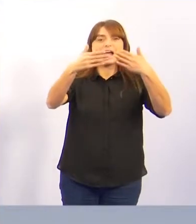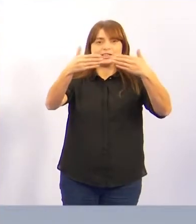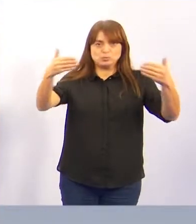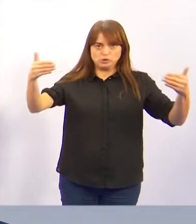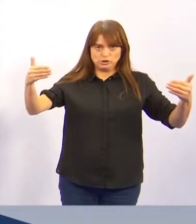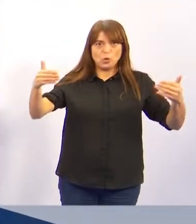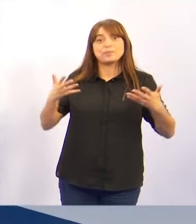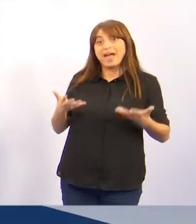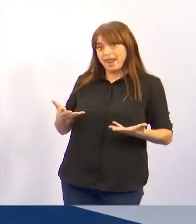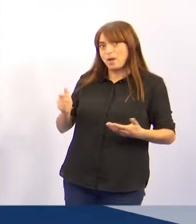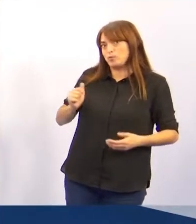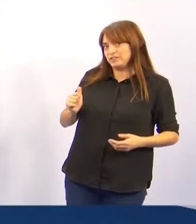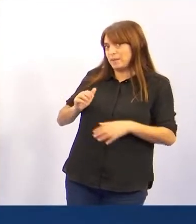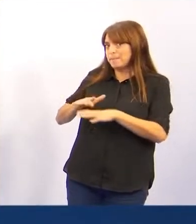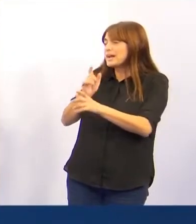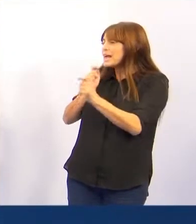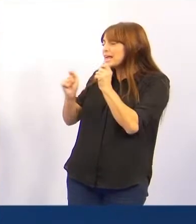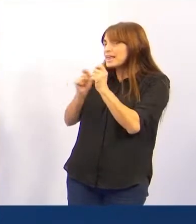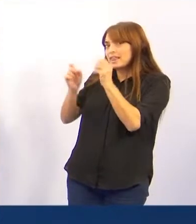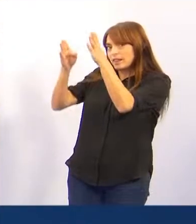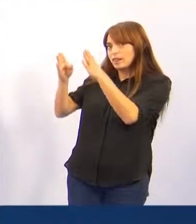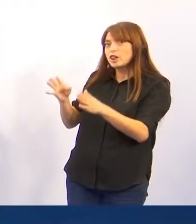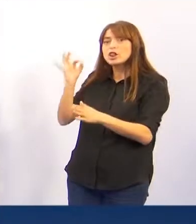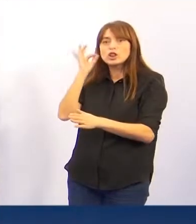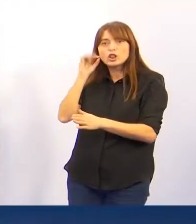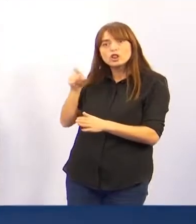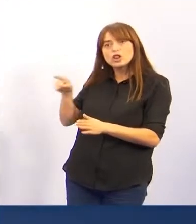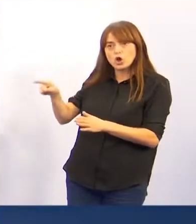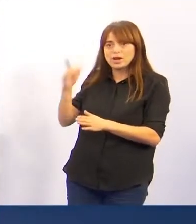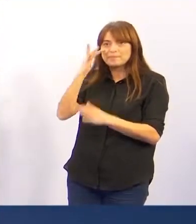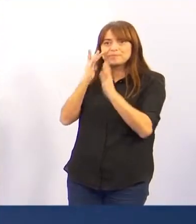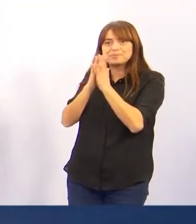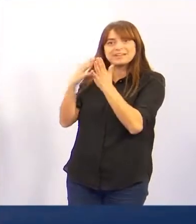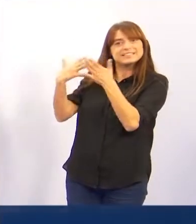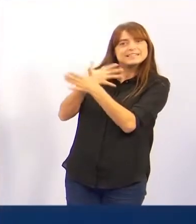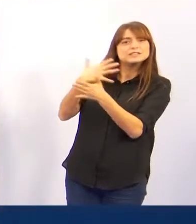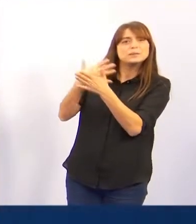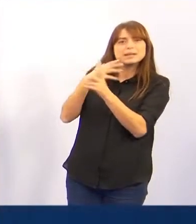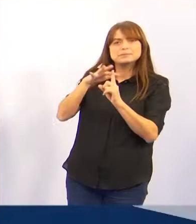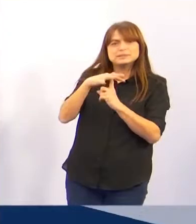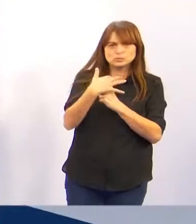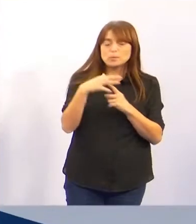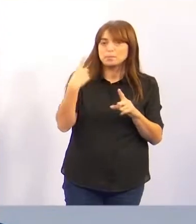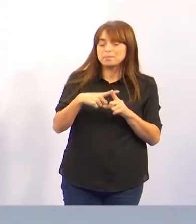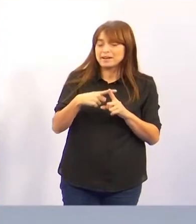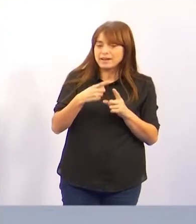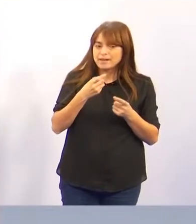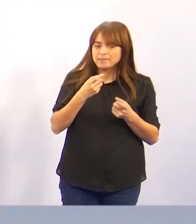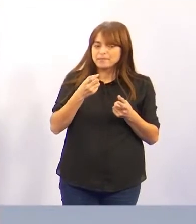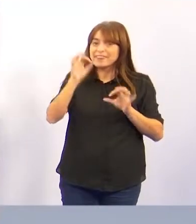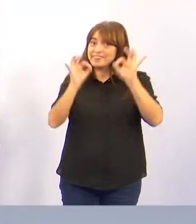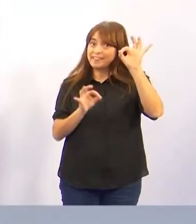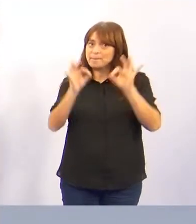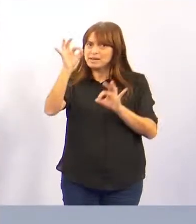tot d'aquestes dades. No sé si, Marc, són preocupants aquestes dades, tenint en compte que s'assemblen molt a les de l'any passat i la